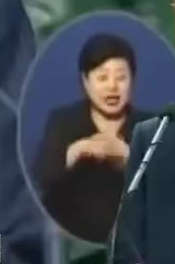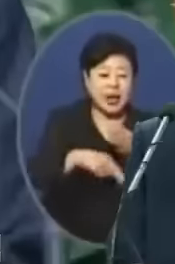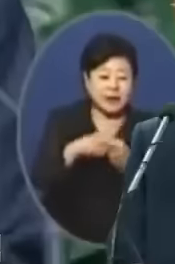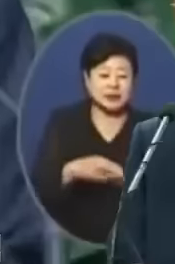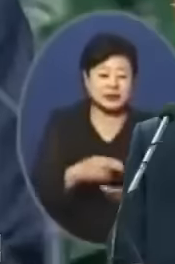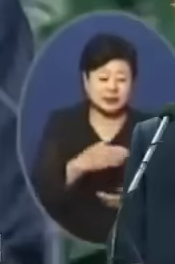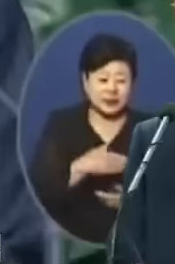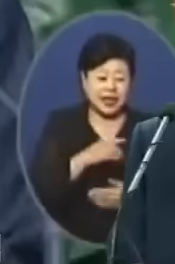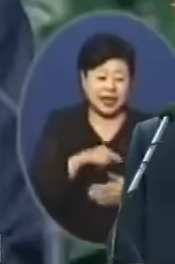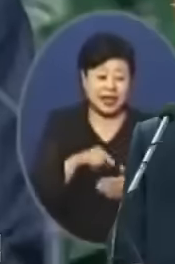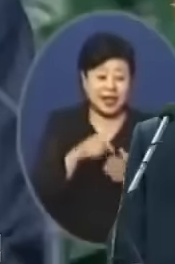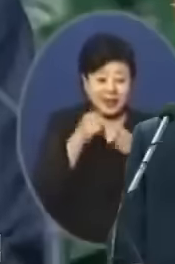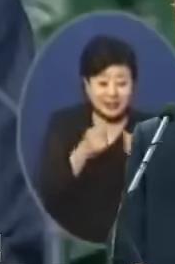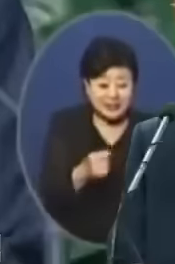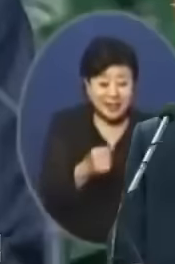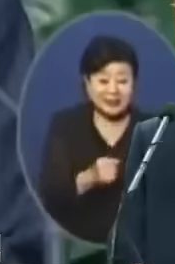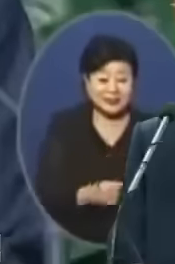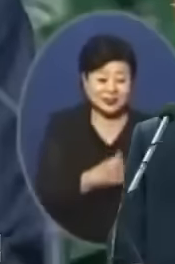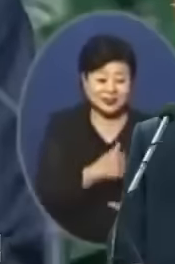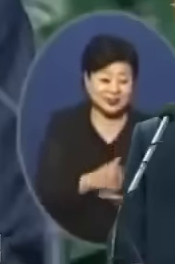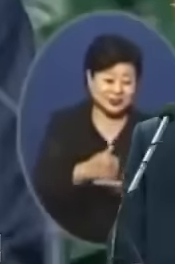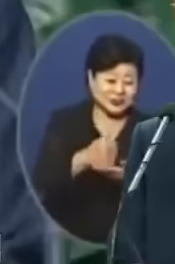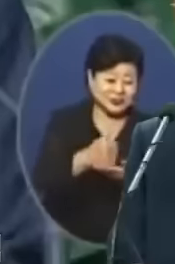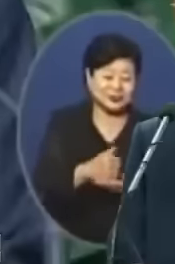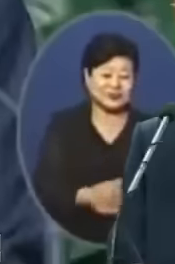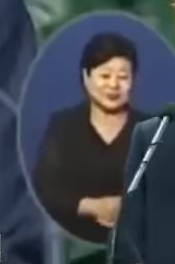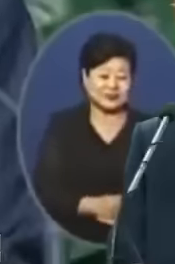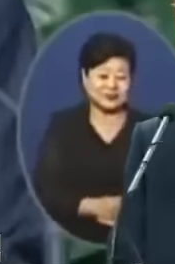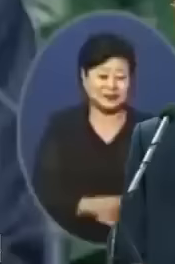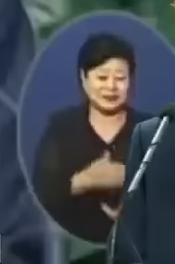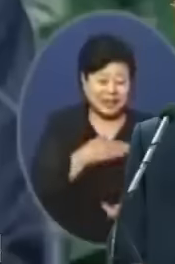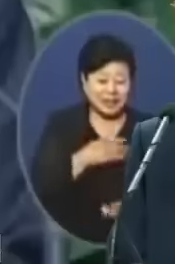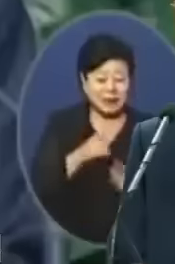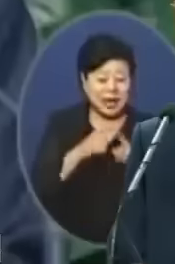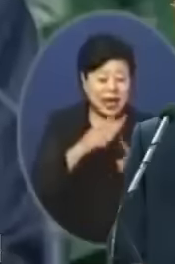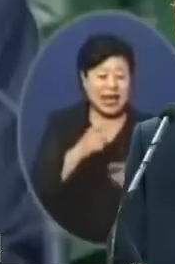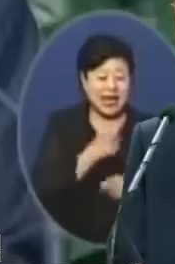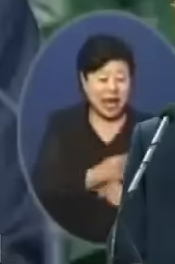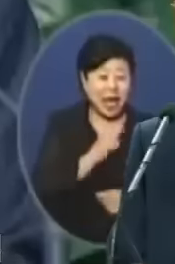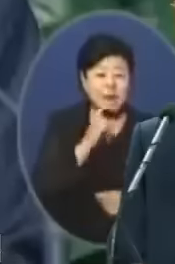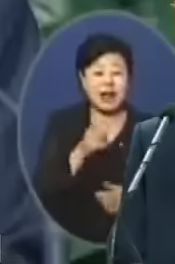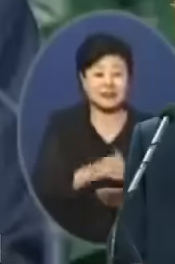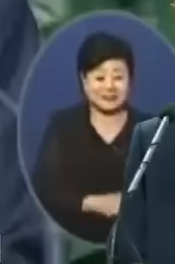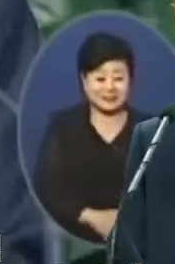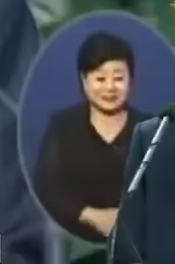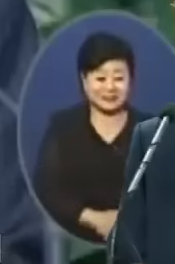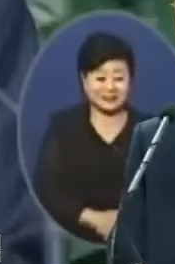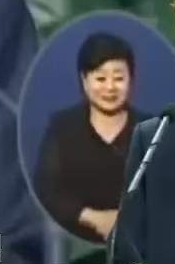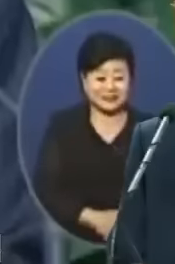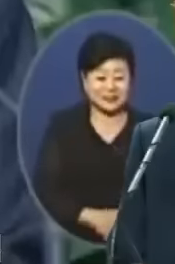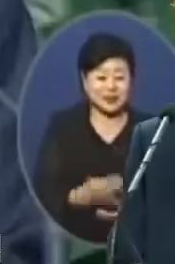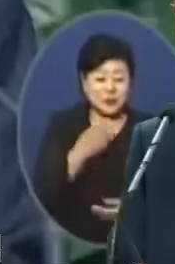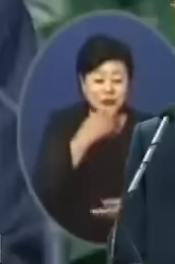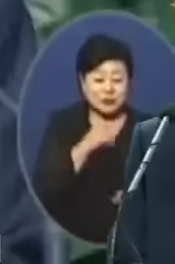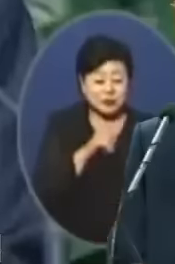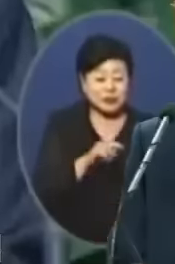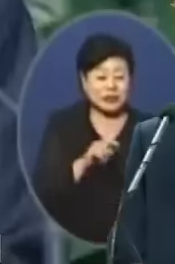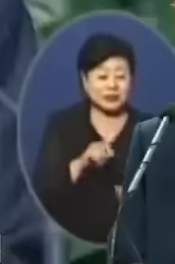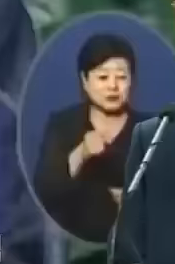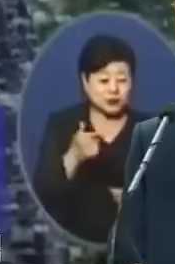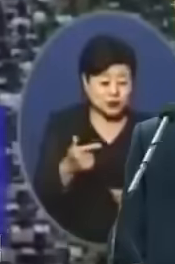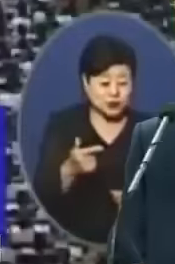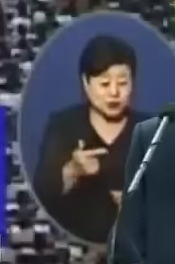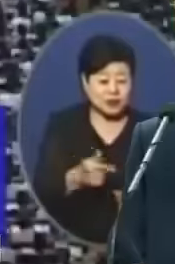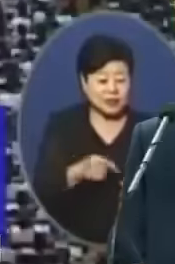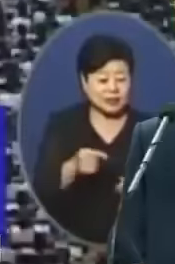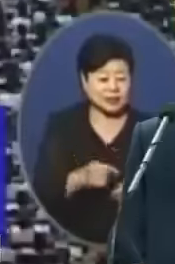하는 자가 너 안에 계신다, 일은 내가 하니까 자꾸 말을 해라, 그렇게 말씀하시는 것입니다. 요한복음 15장 16절, 너희가